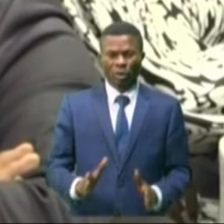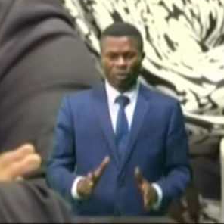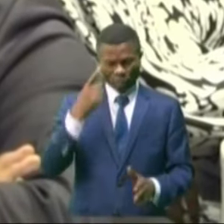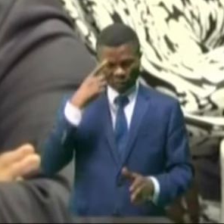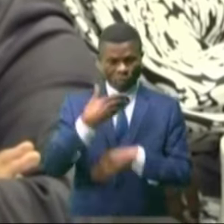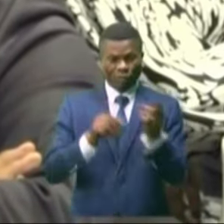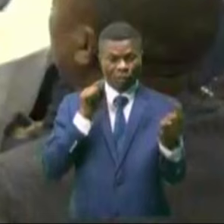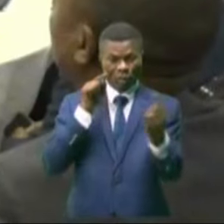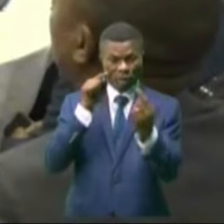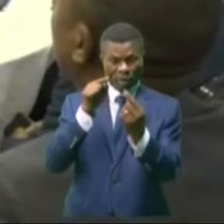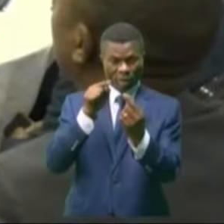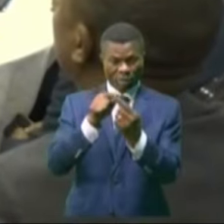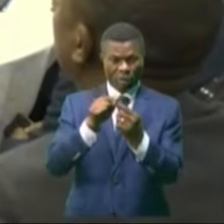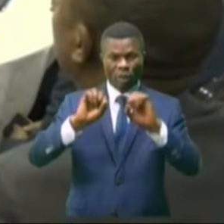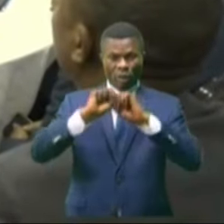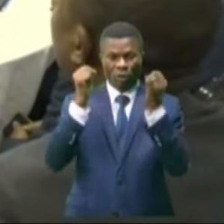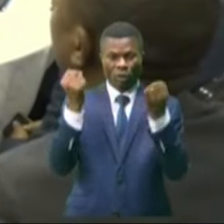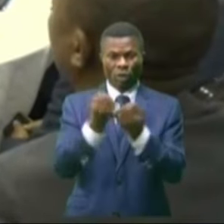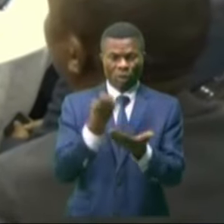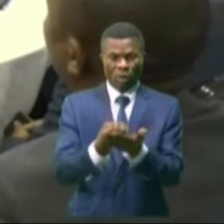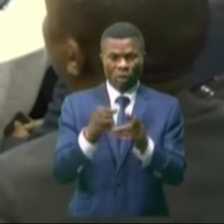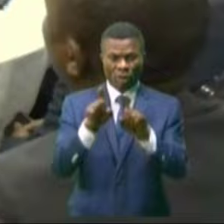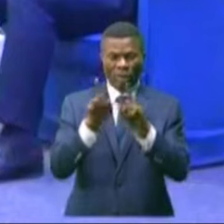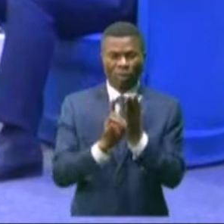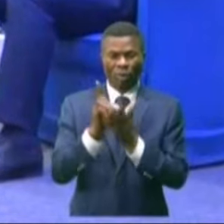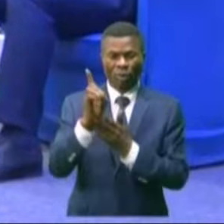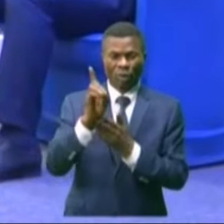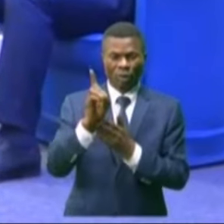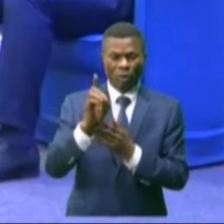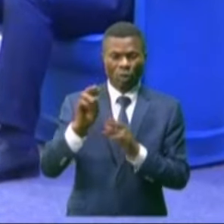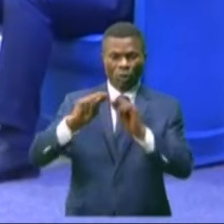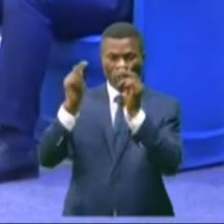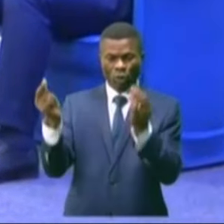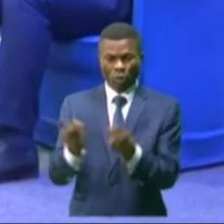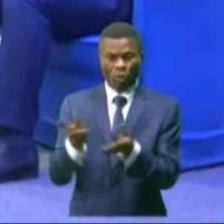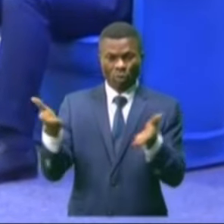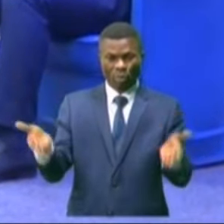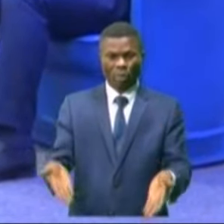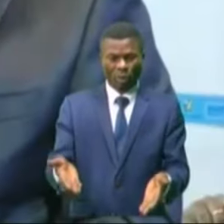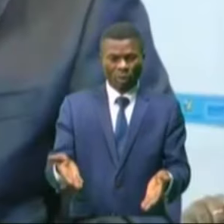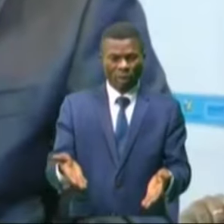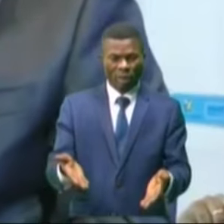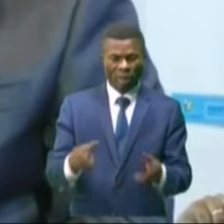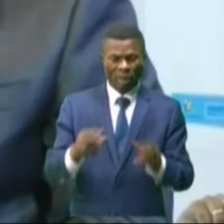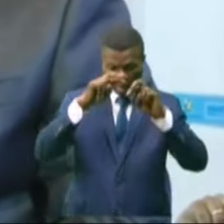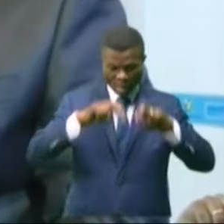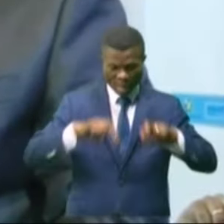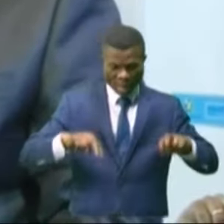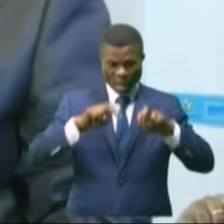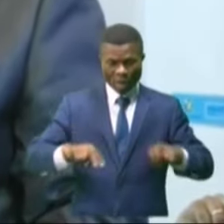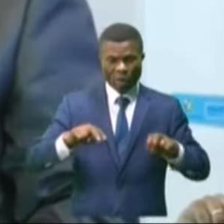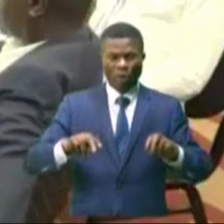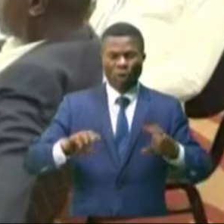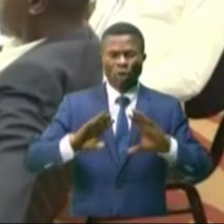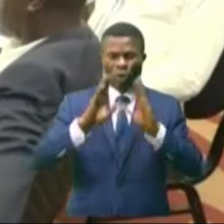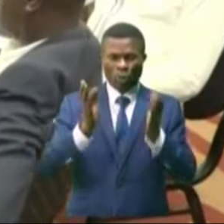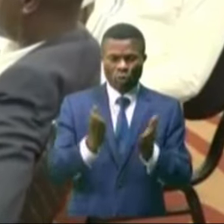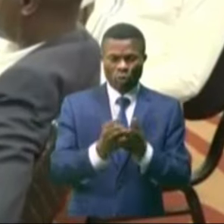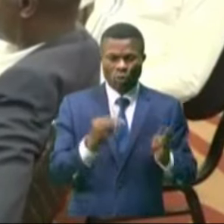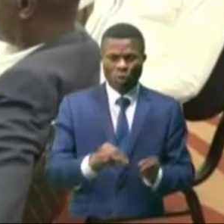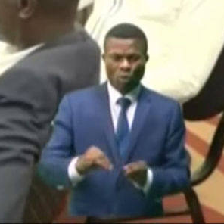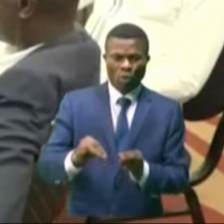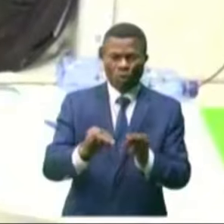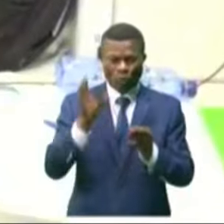les objectifs socio-économiques et de développement, les parties prenantes ont analysé entre autres les voies et moyens